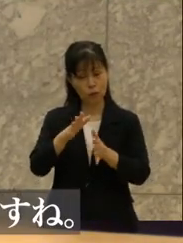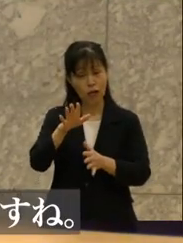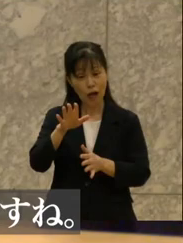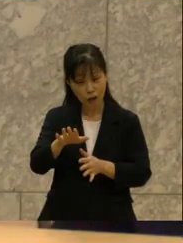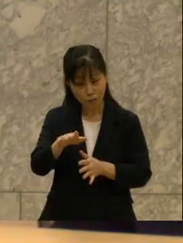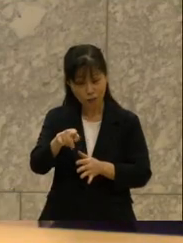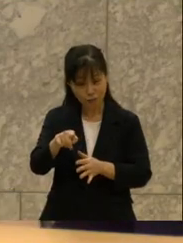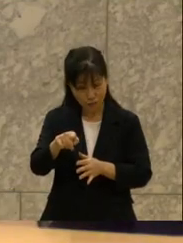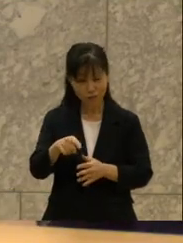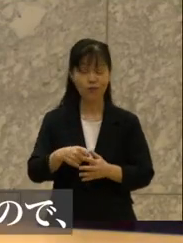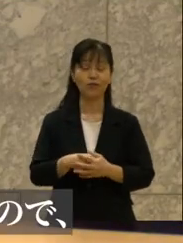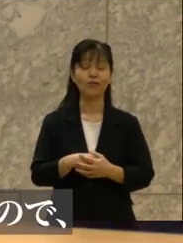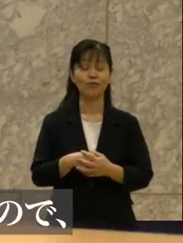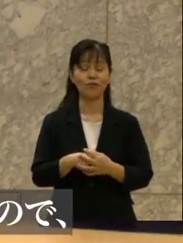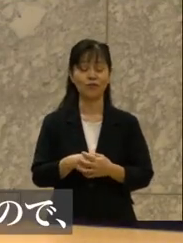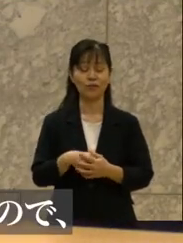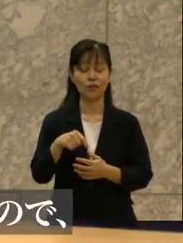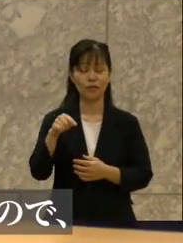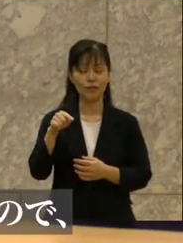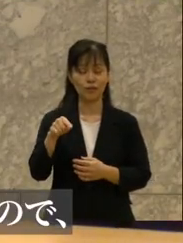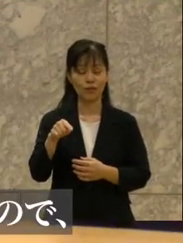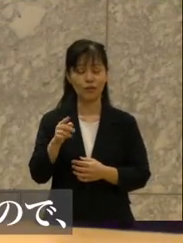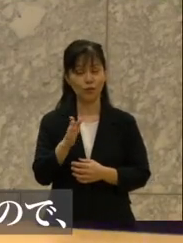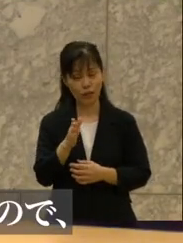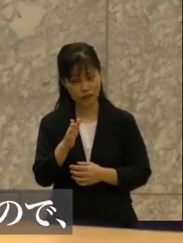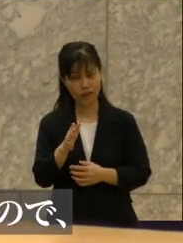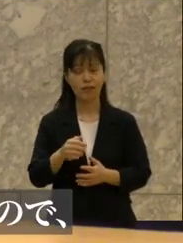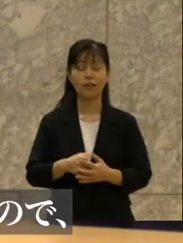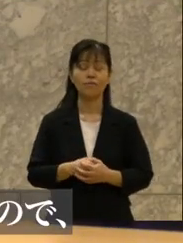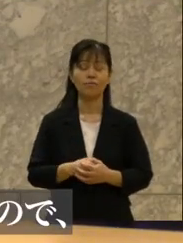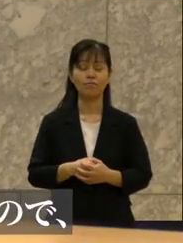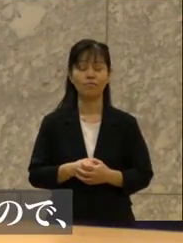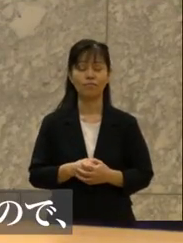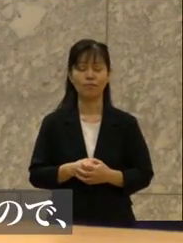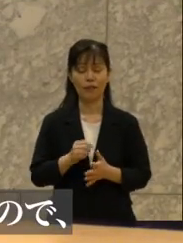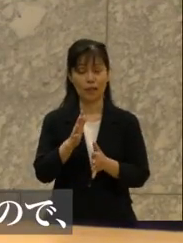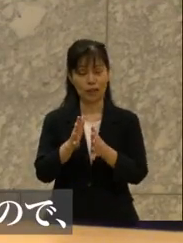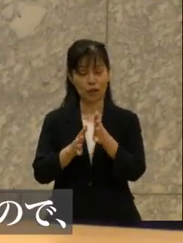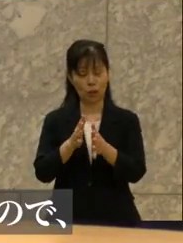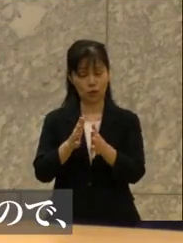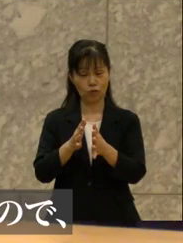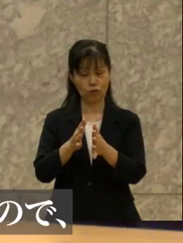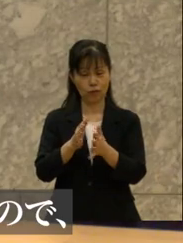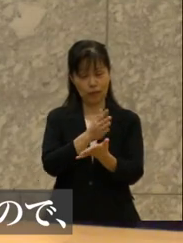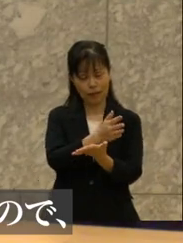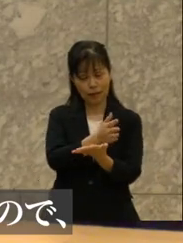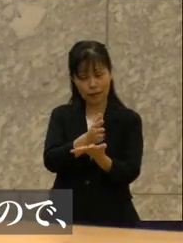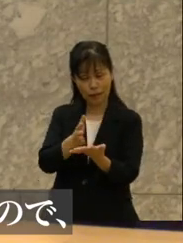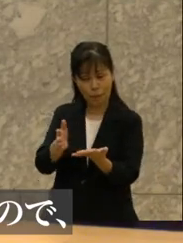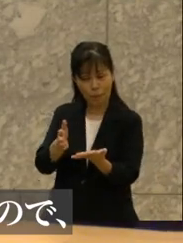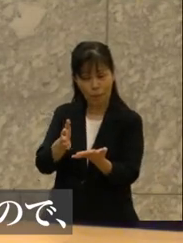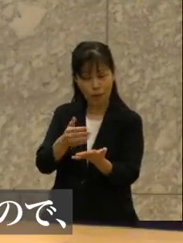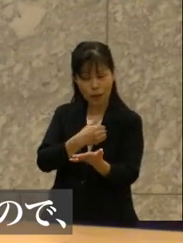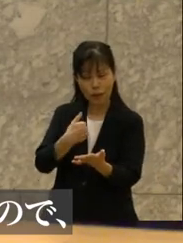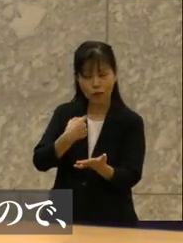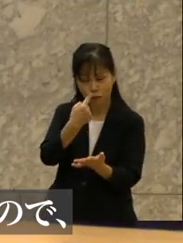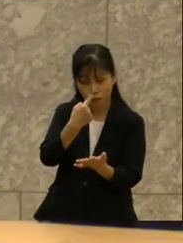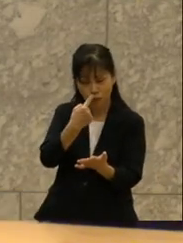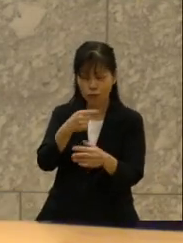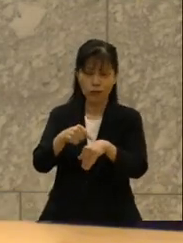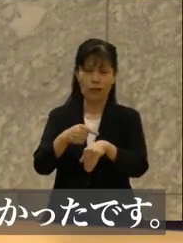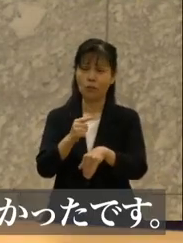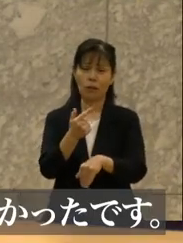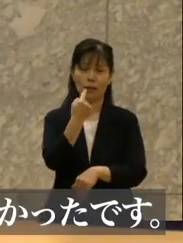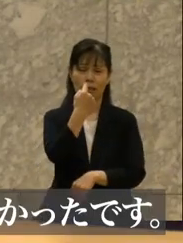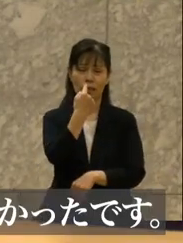ですねそれほどこういわゆるスポーツ万能なタイプの子供ではありませんでしたので